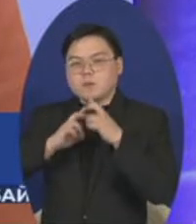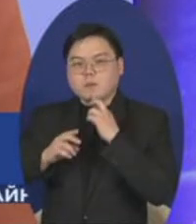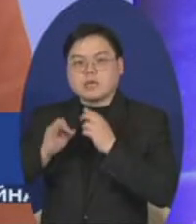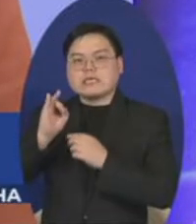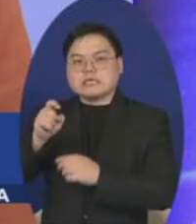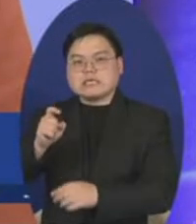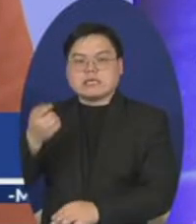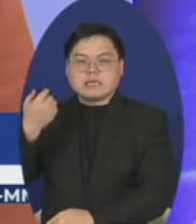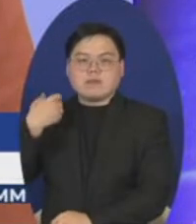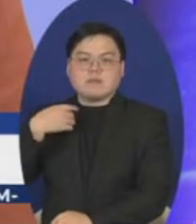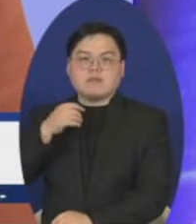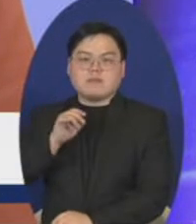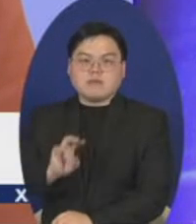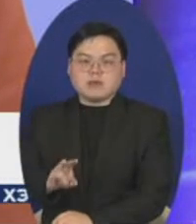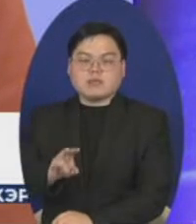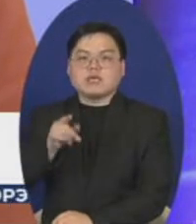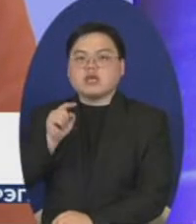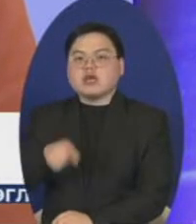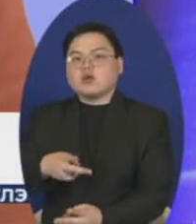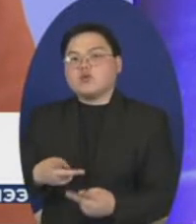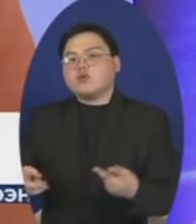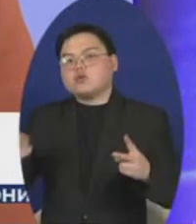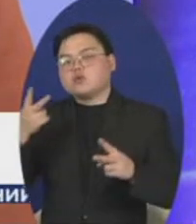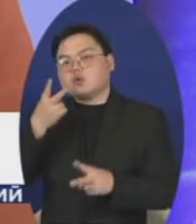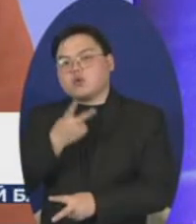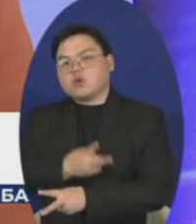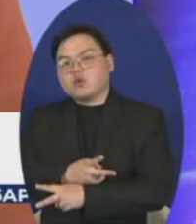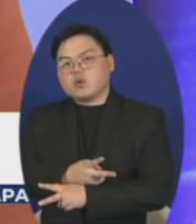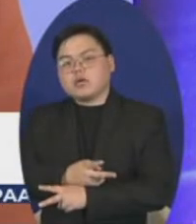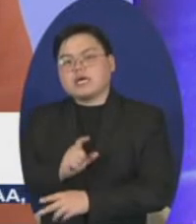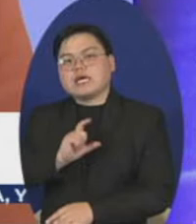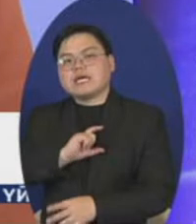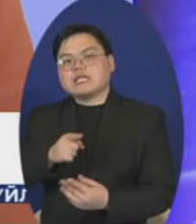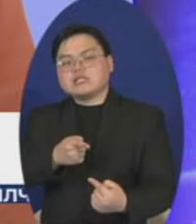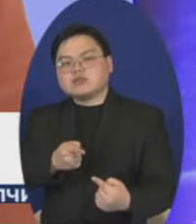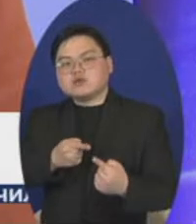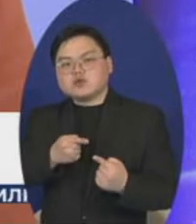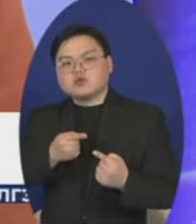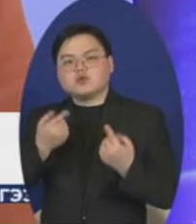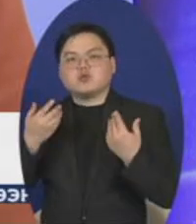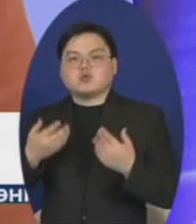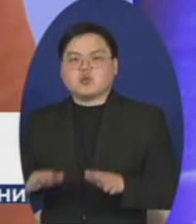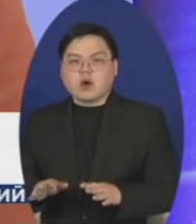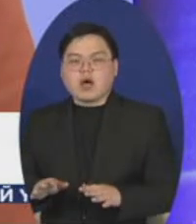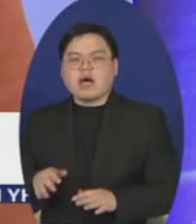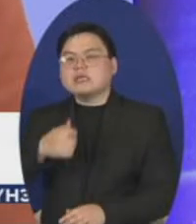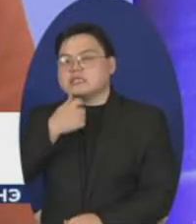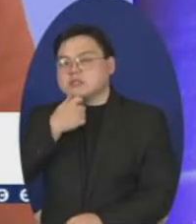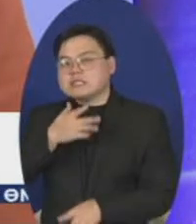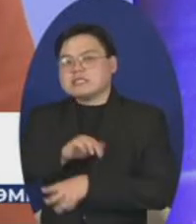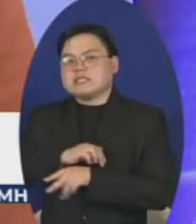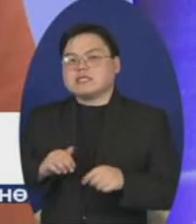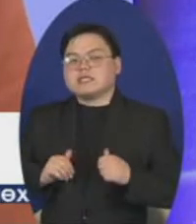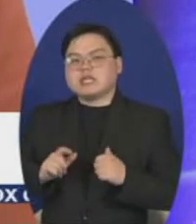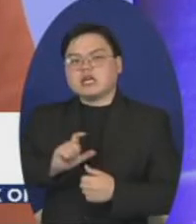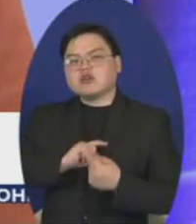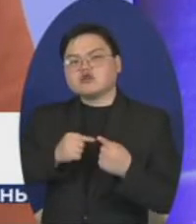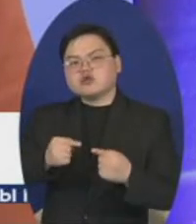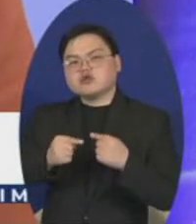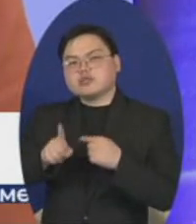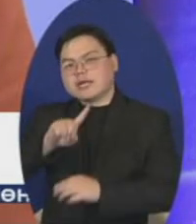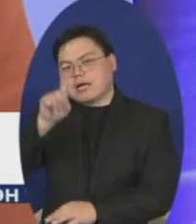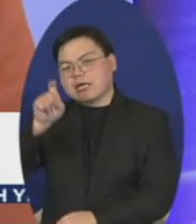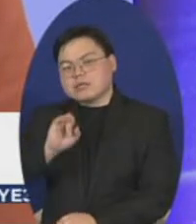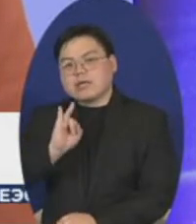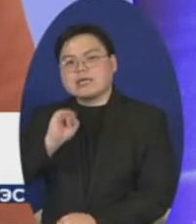зүйл залцууд байна л да. Тэгээд энэ бол үндсэн хуулийн одоо бас эрхийг зөрчицсэн тий за бас иргэдийн эрхийг зөрчицсэн ийм